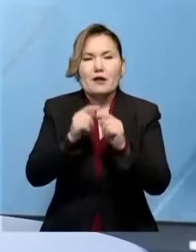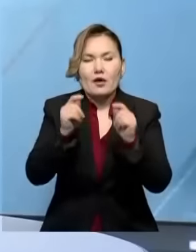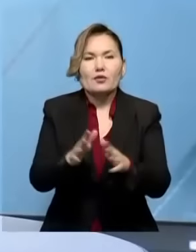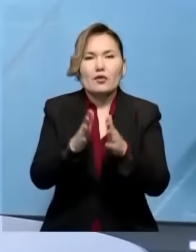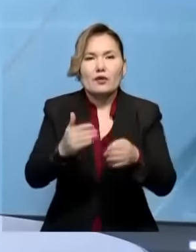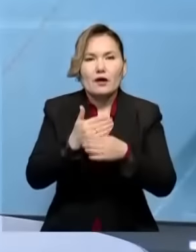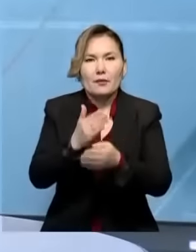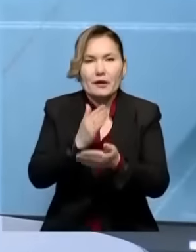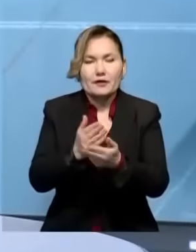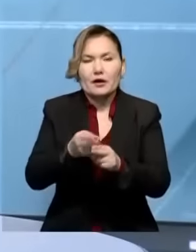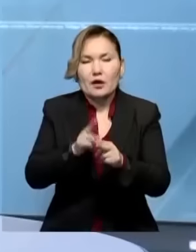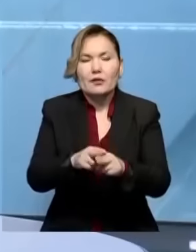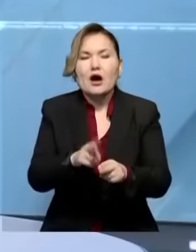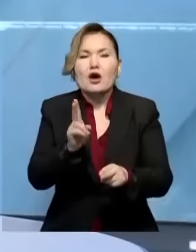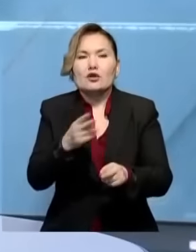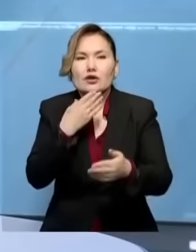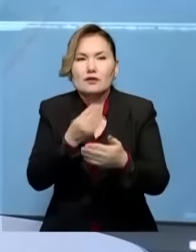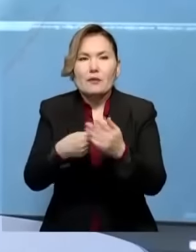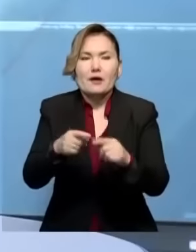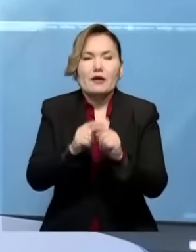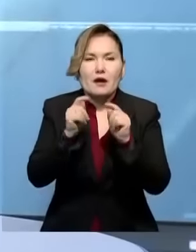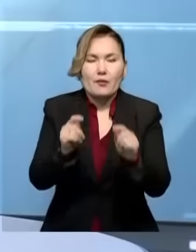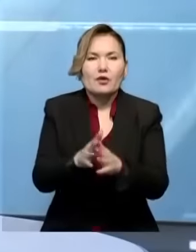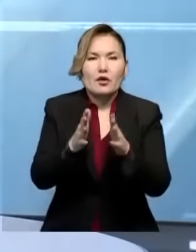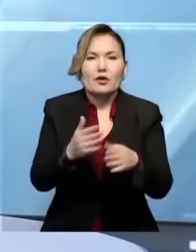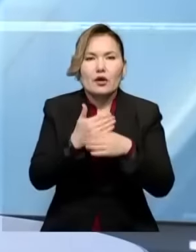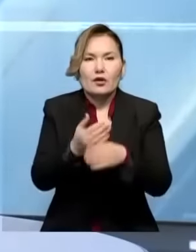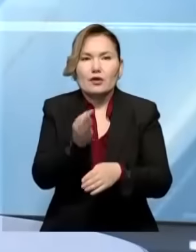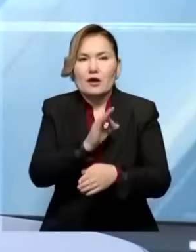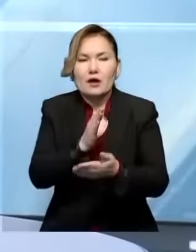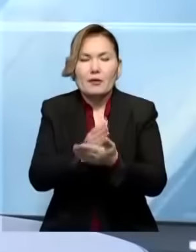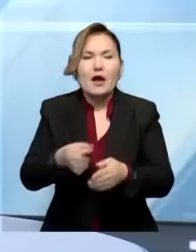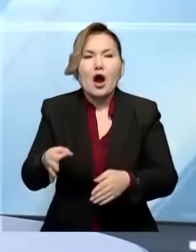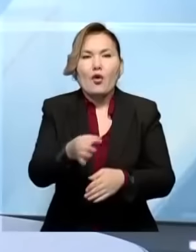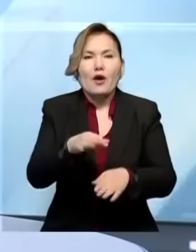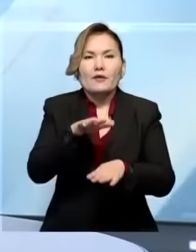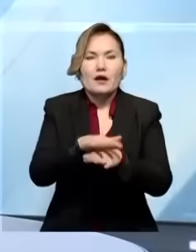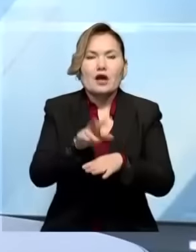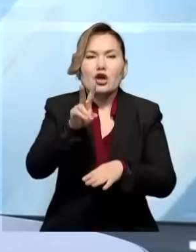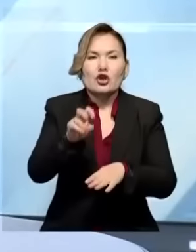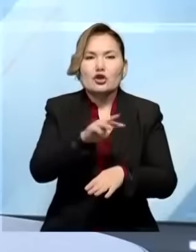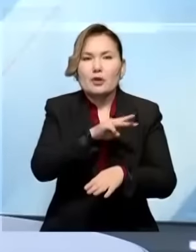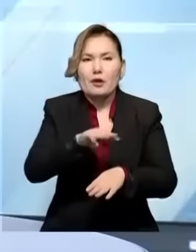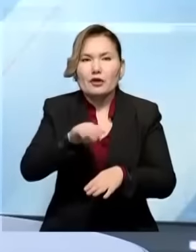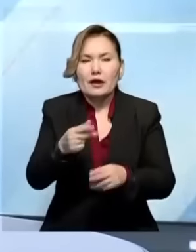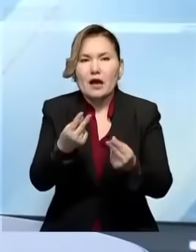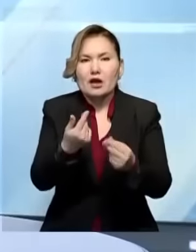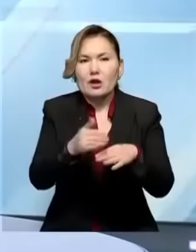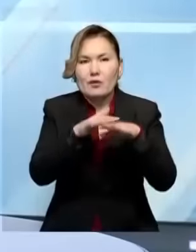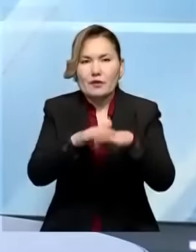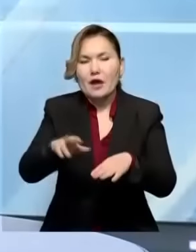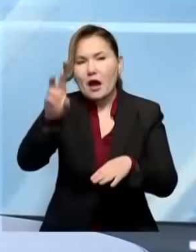сеп болса, тағы біріне кәсібін одан әрі дөңгелетуге едәуір көмек. Осы мақсатта облыстық қазынадан 200 миллионға жуық теңге